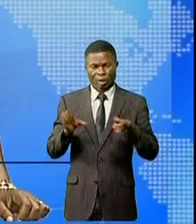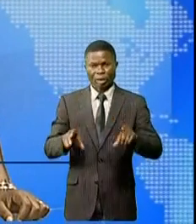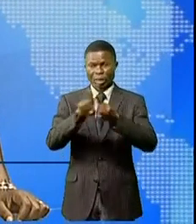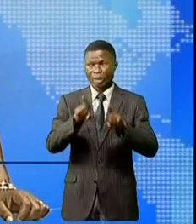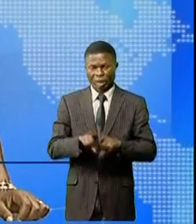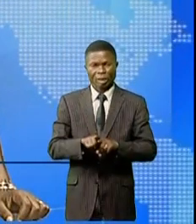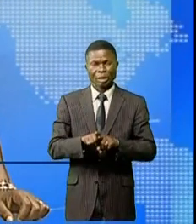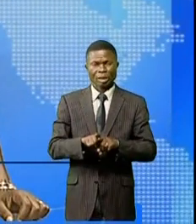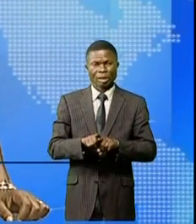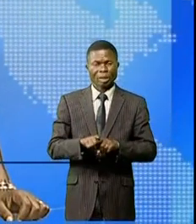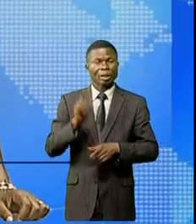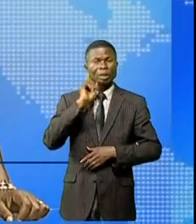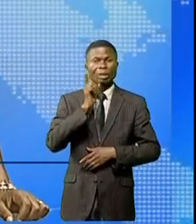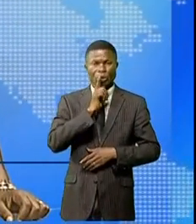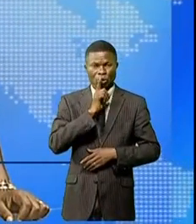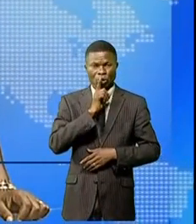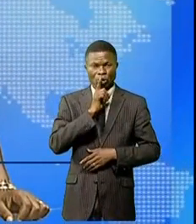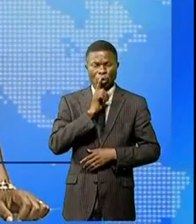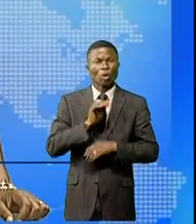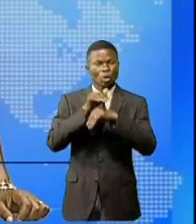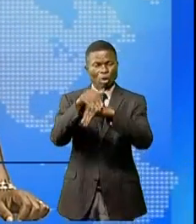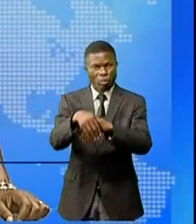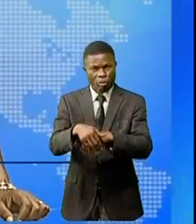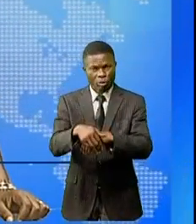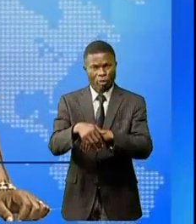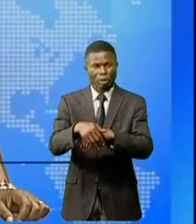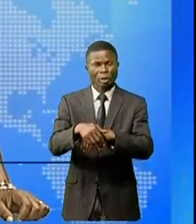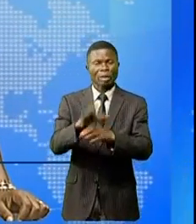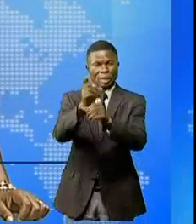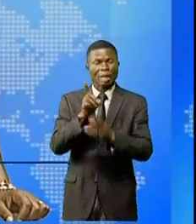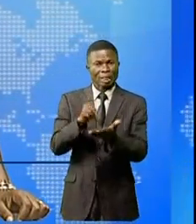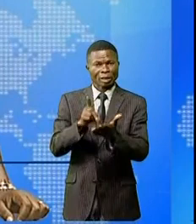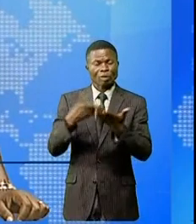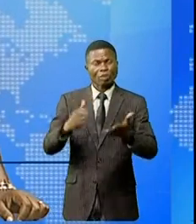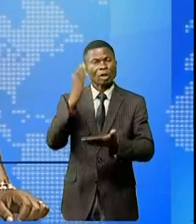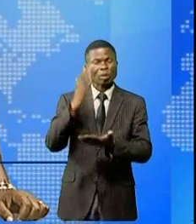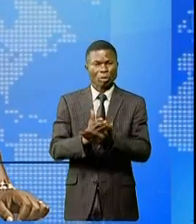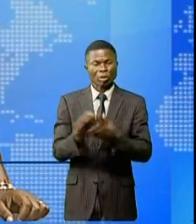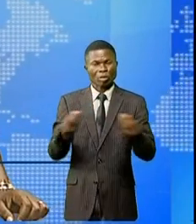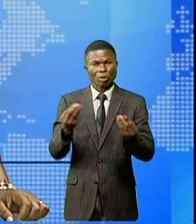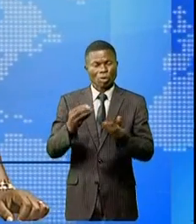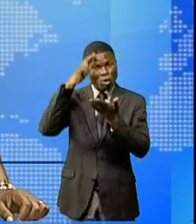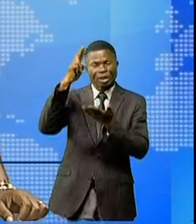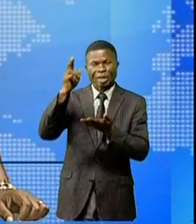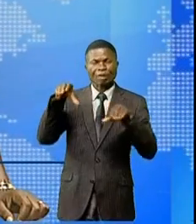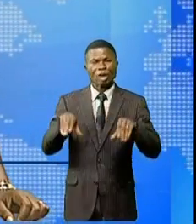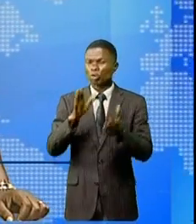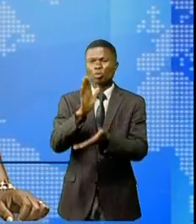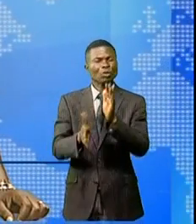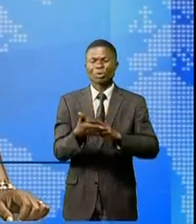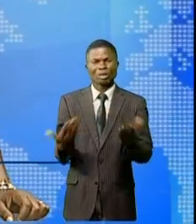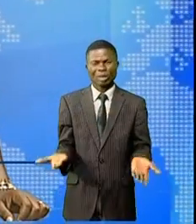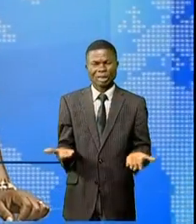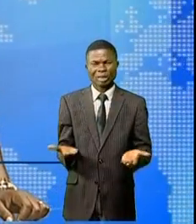sont par conséquent limitées après l'obtention d'un diplôme d'État faute des universités pour cette